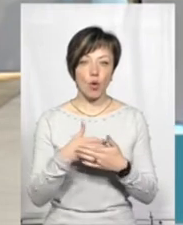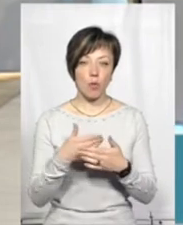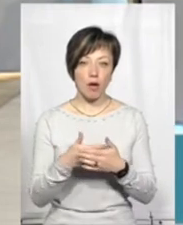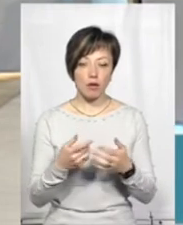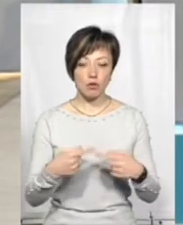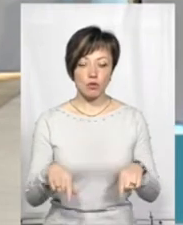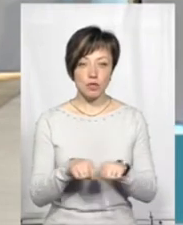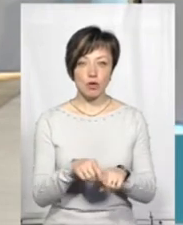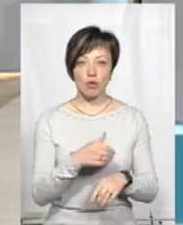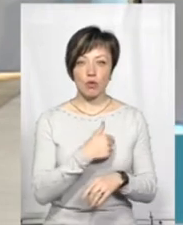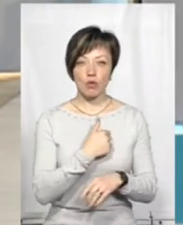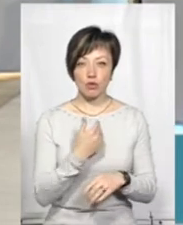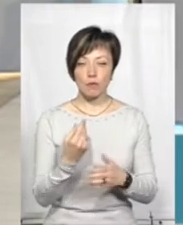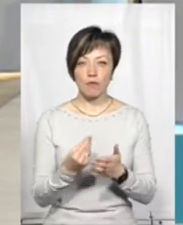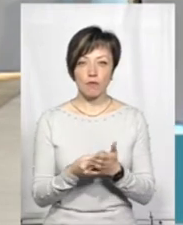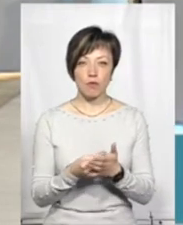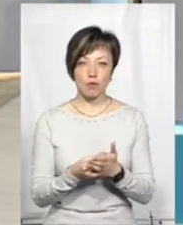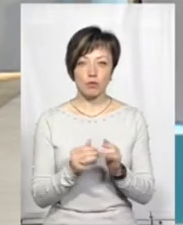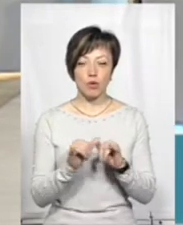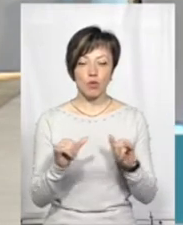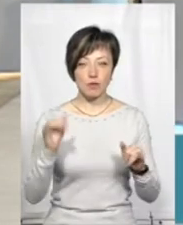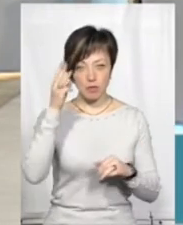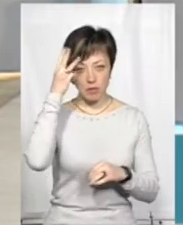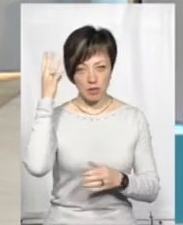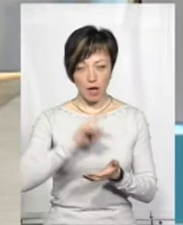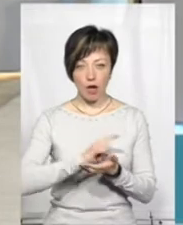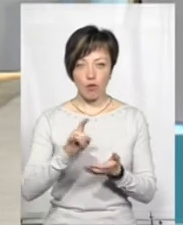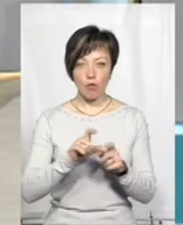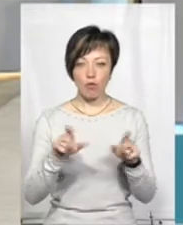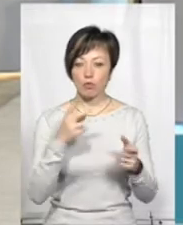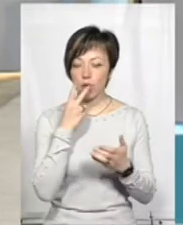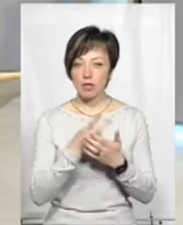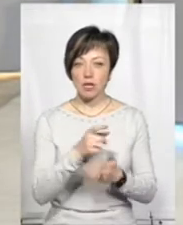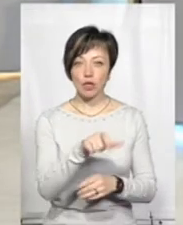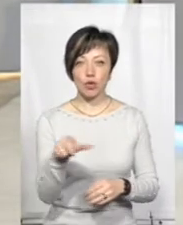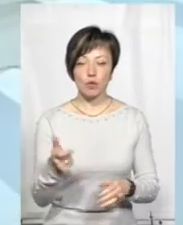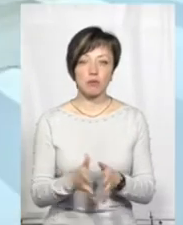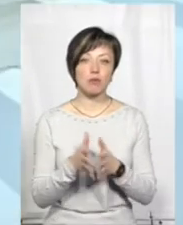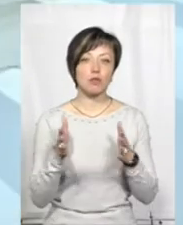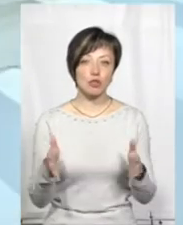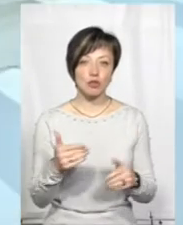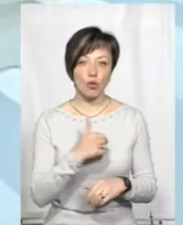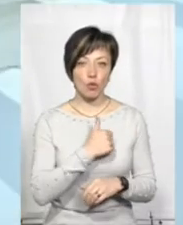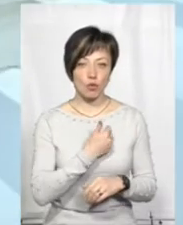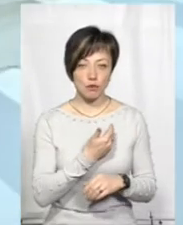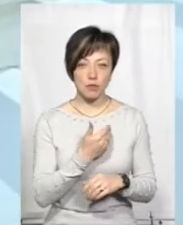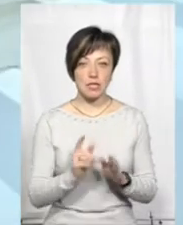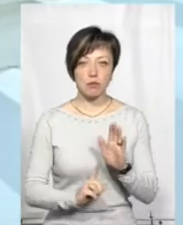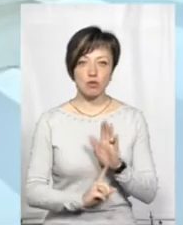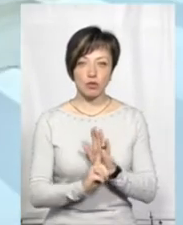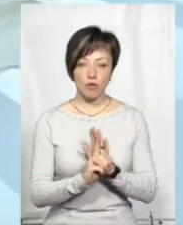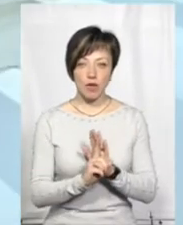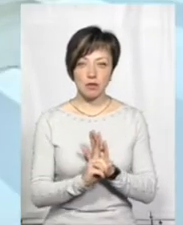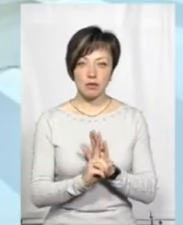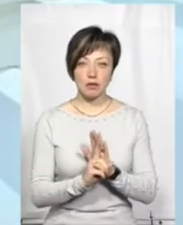хочемо, ми фондом розвитку Хмельницького аеропорту, для того, щоб показати людям більше, ми хочемо